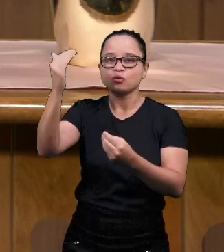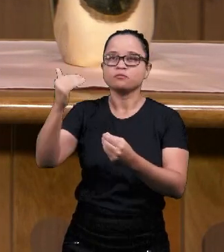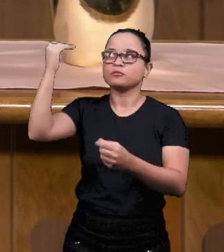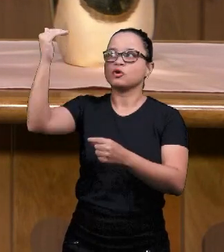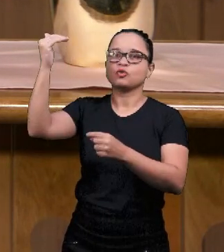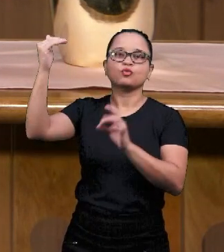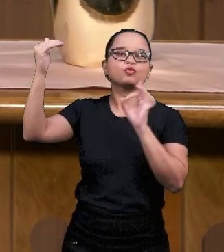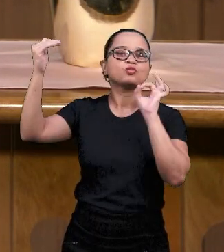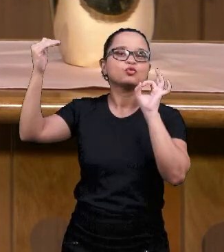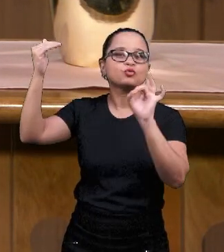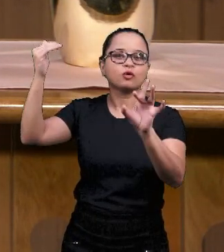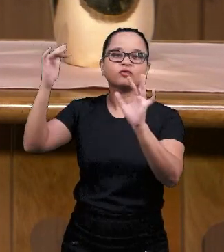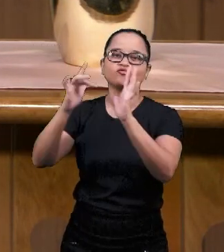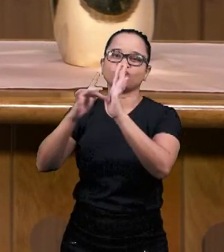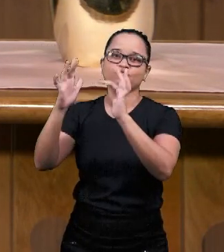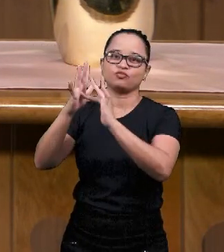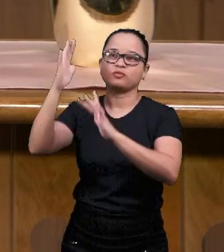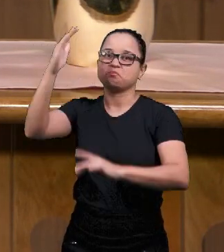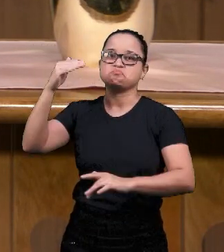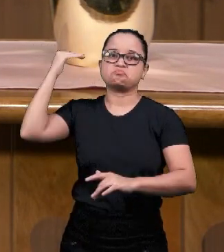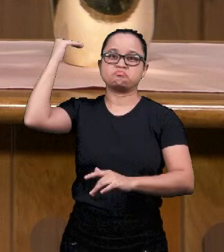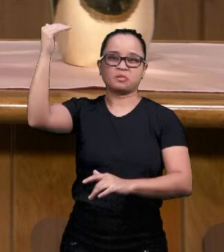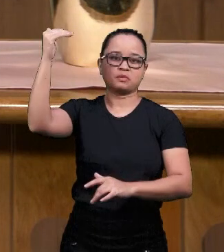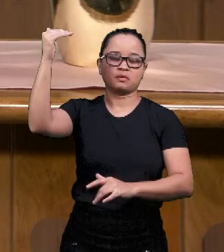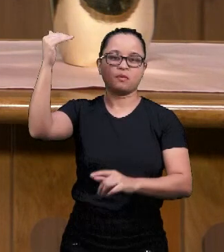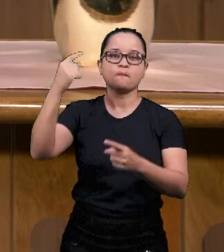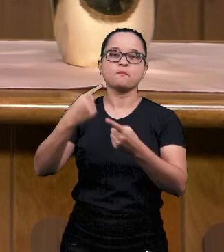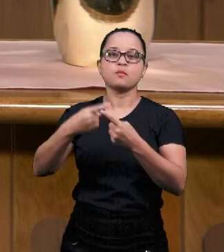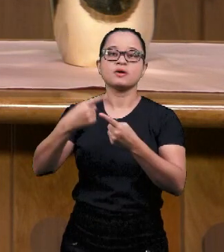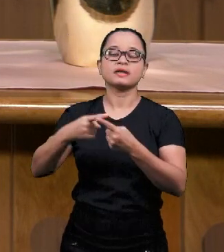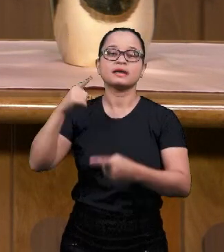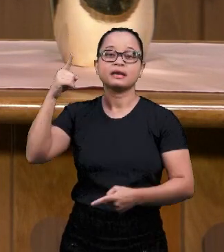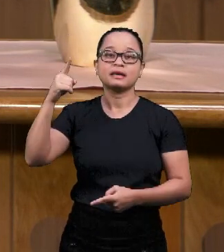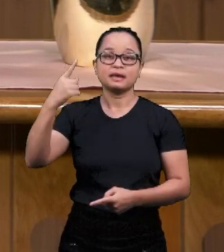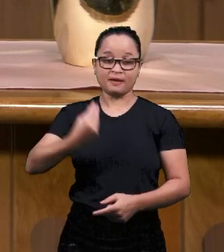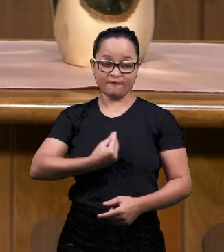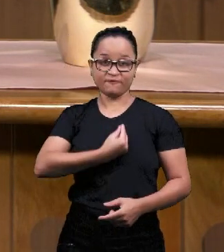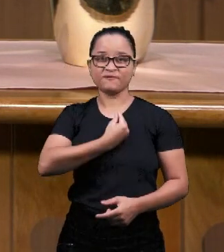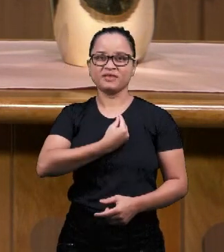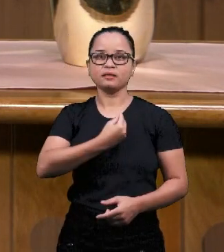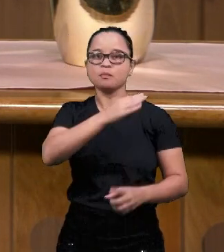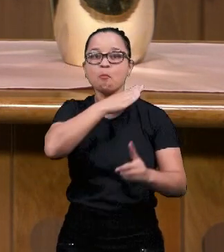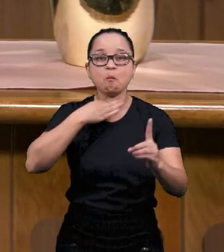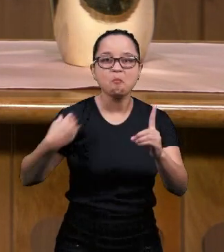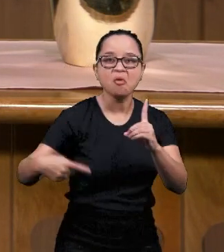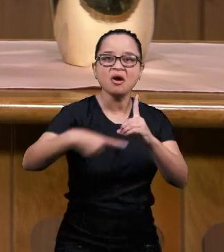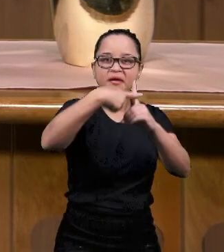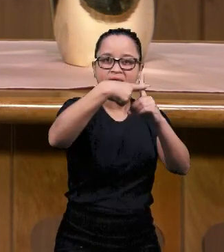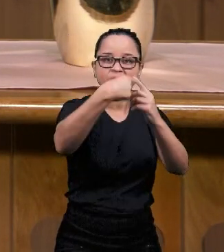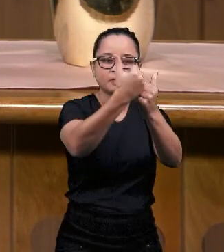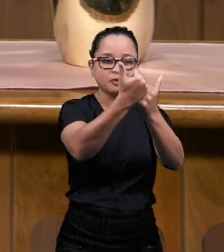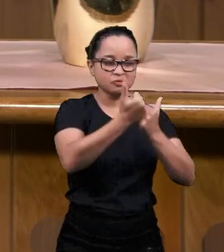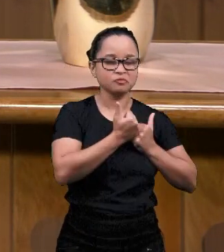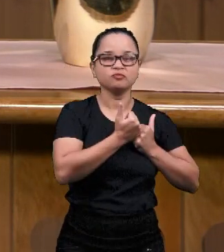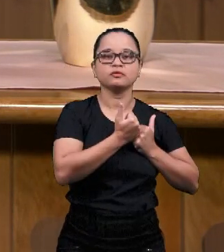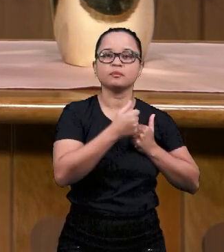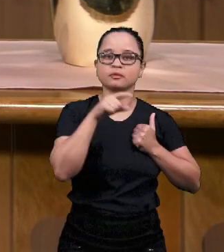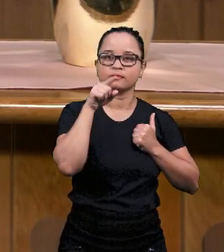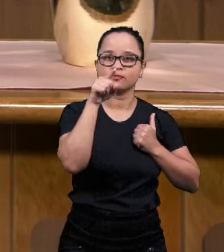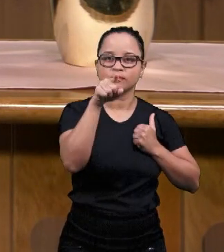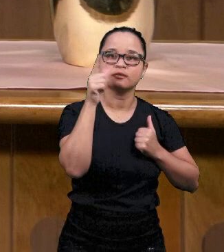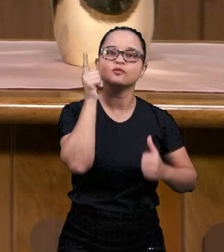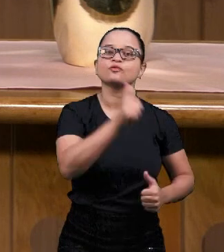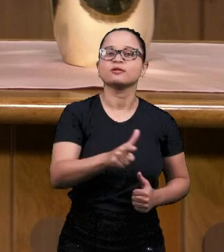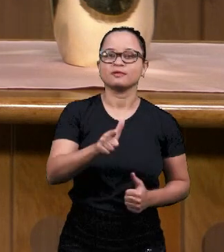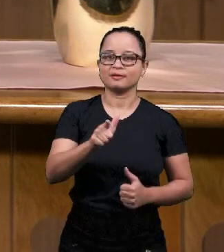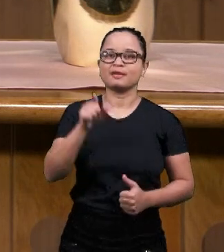чтобы говорить об этом, как только Господь Иисус, потому что Он отдал Свою жизнь на Голгофском кресте,